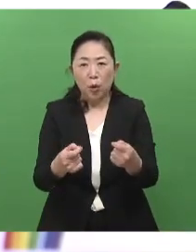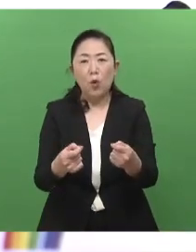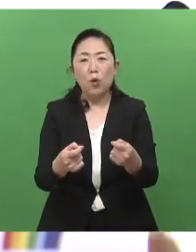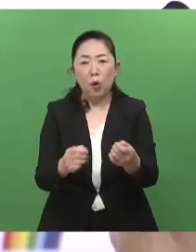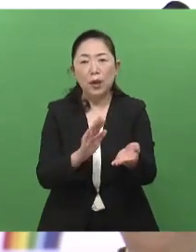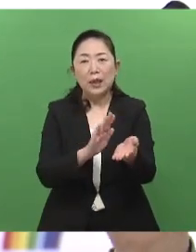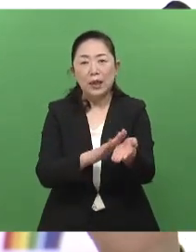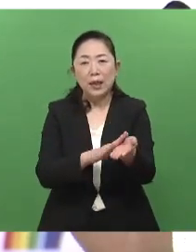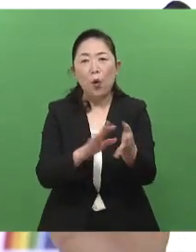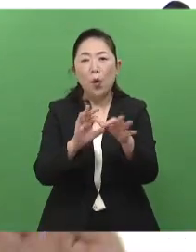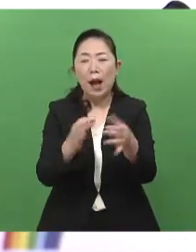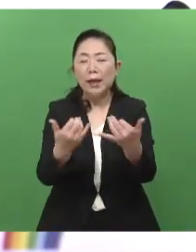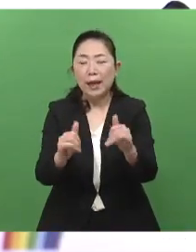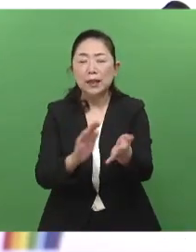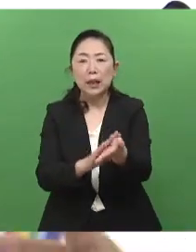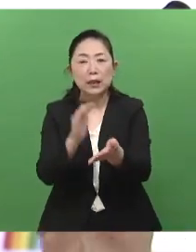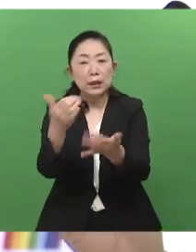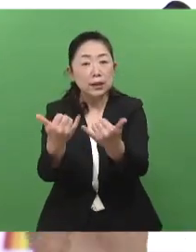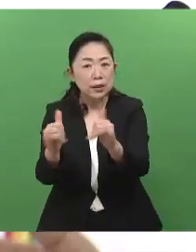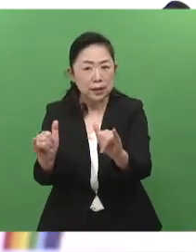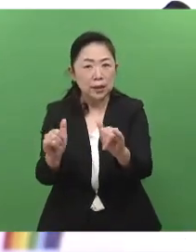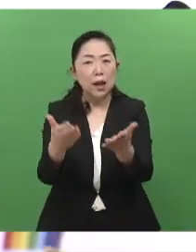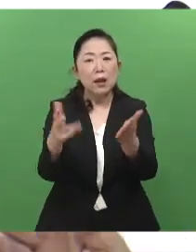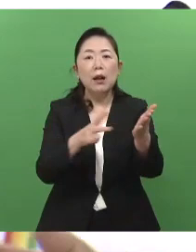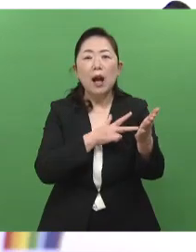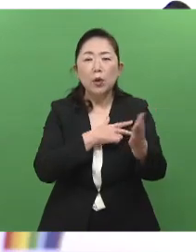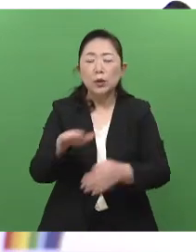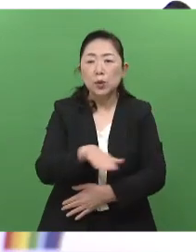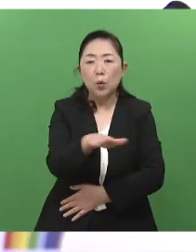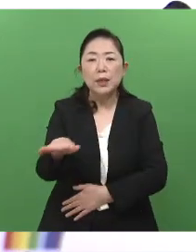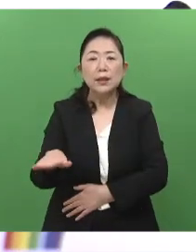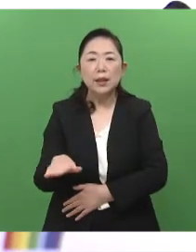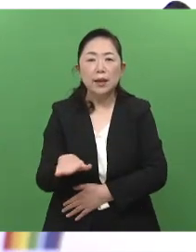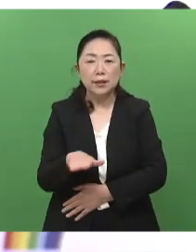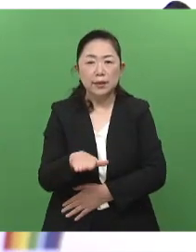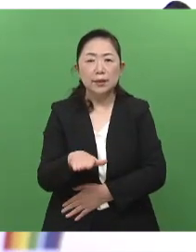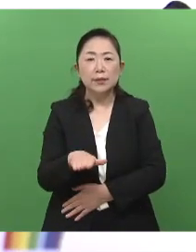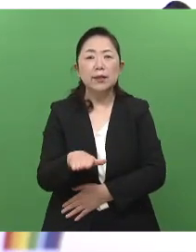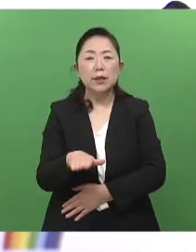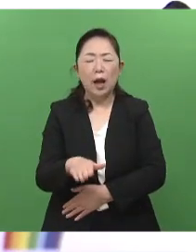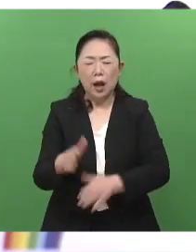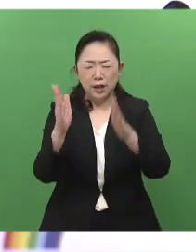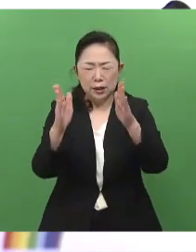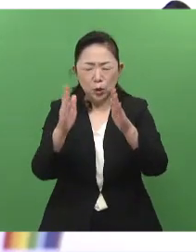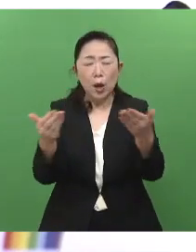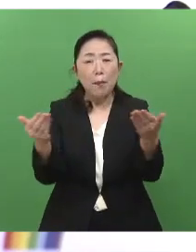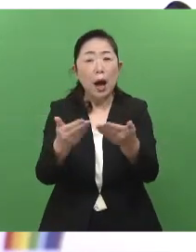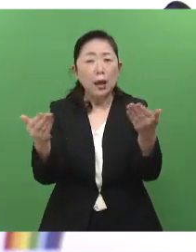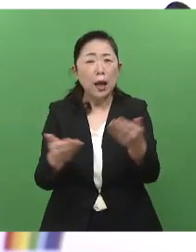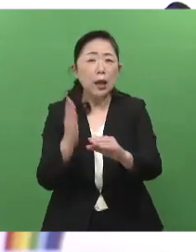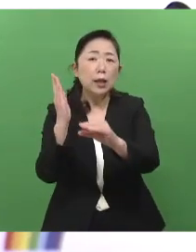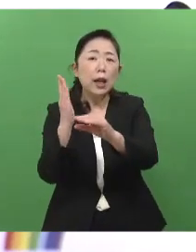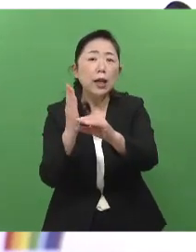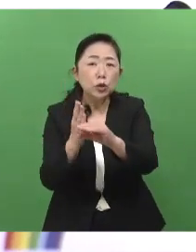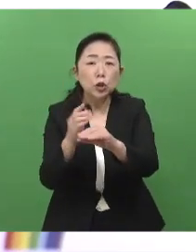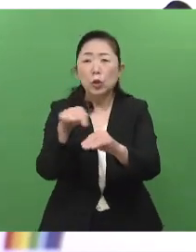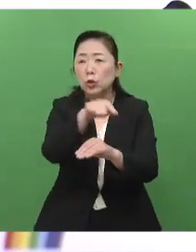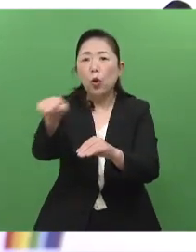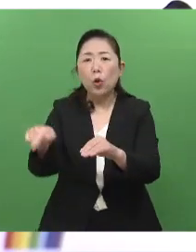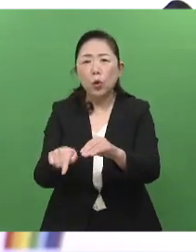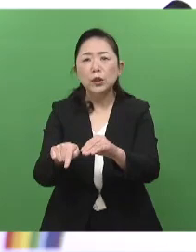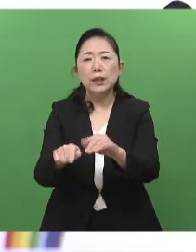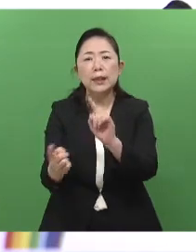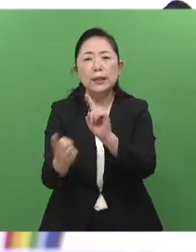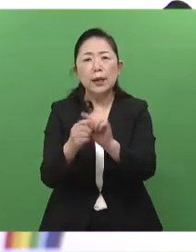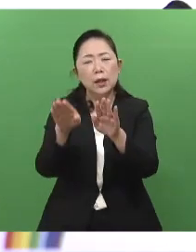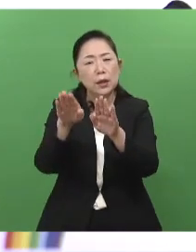医者様、そして看護師さん、それぞれですね、この方々に対しての差別や偏見、これを